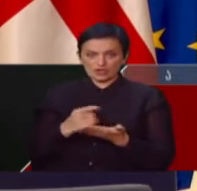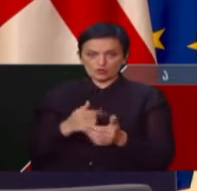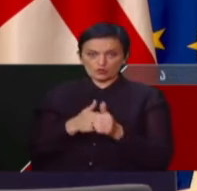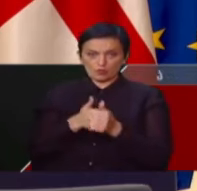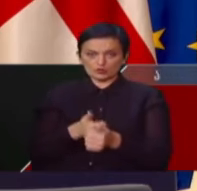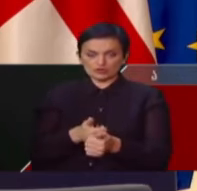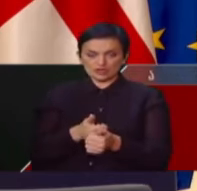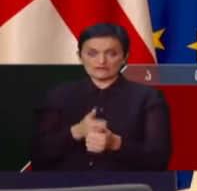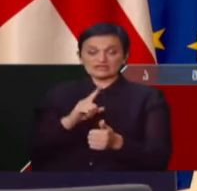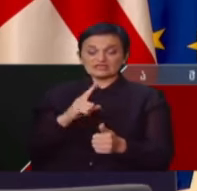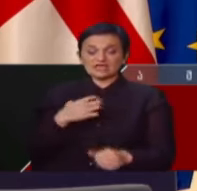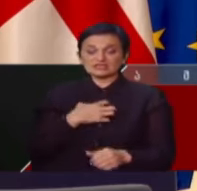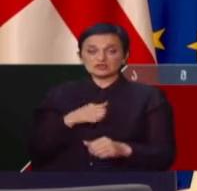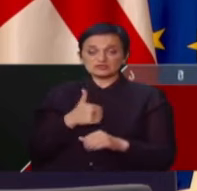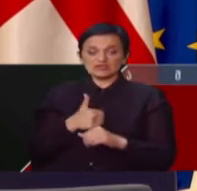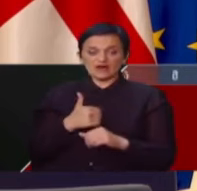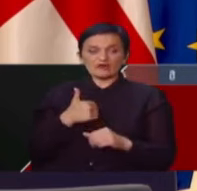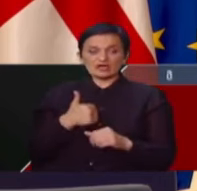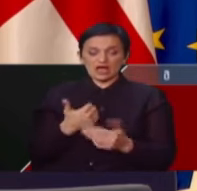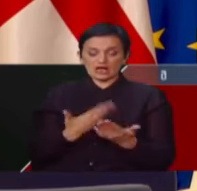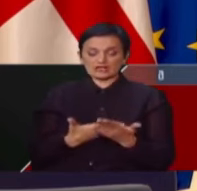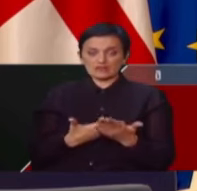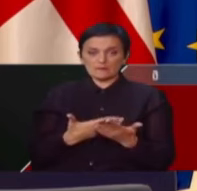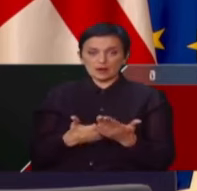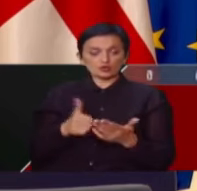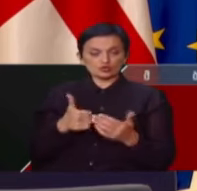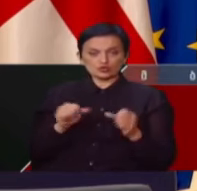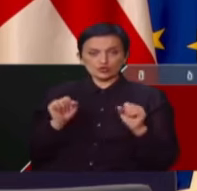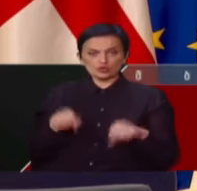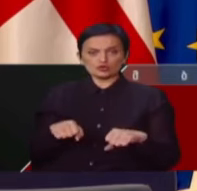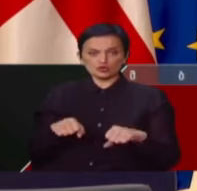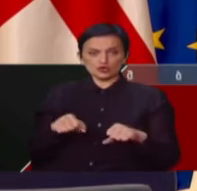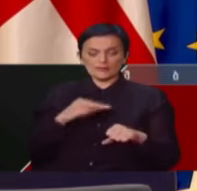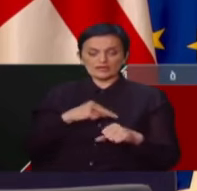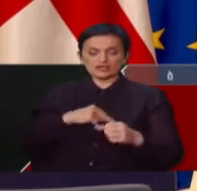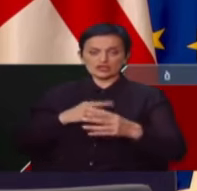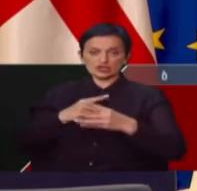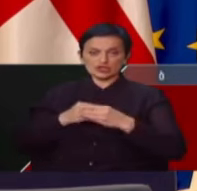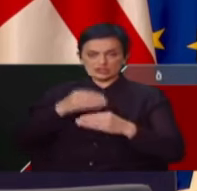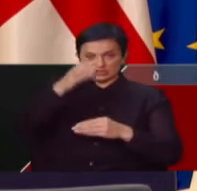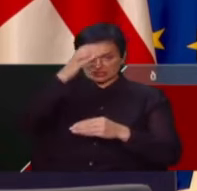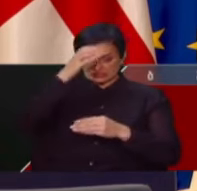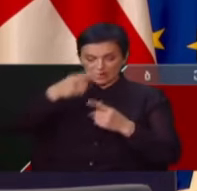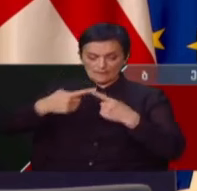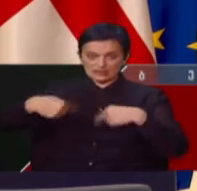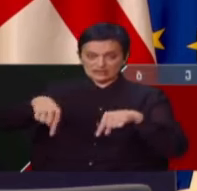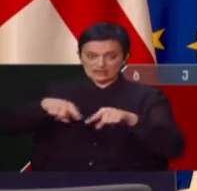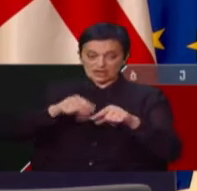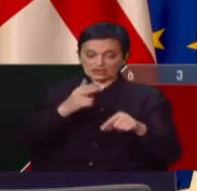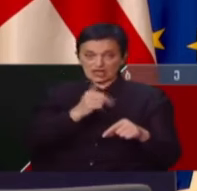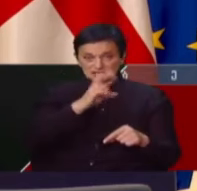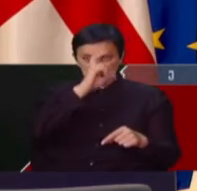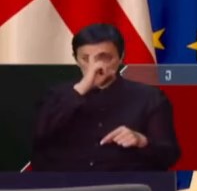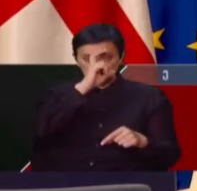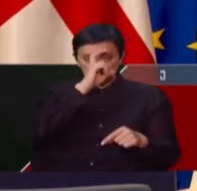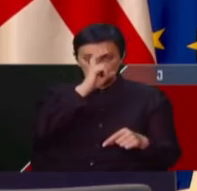მოსდევს. Რაც თავარია, ეს არის ძალიან კარგი მაგალითი იმისა, თუ როგორ შეიძლება ითანამშრომლოს სამეცნიერო საზოგადოებამ და